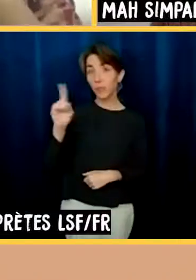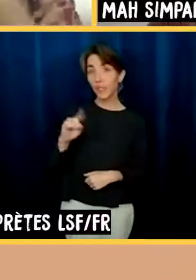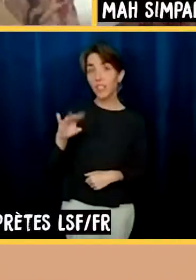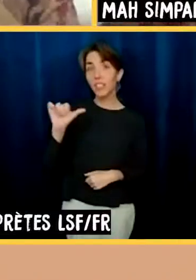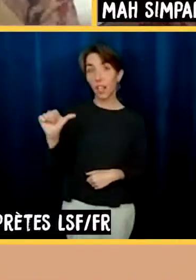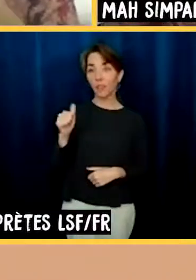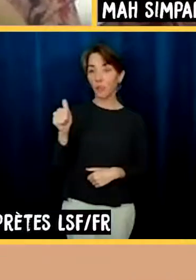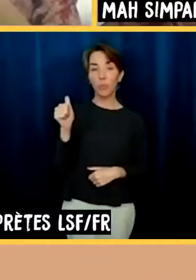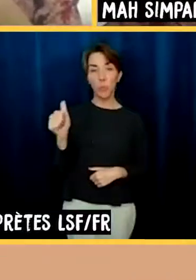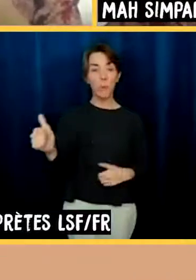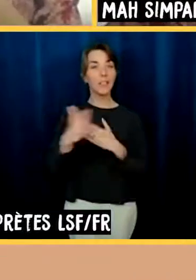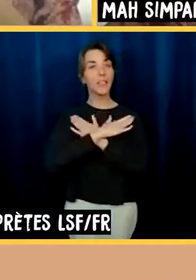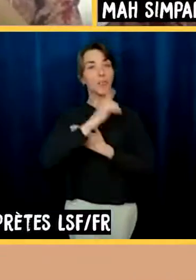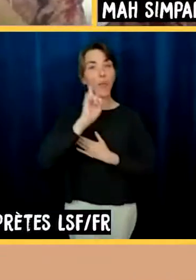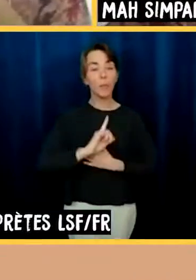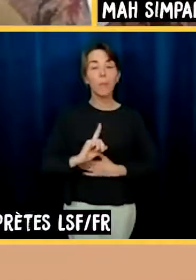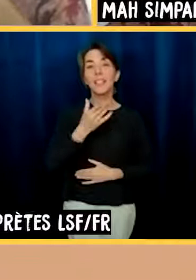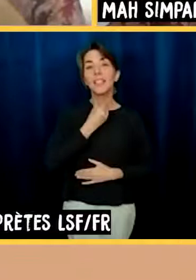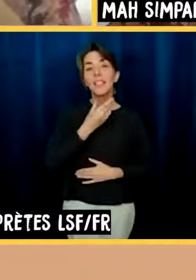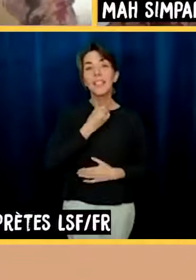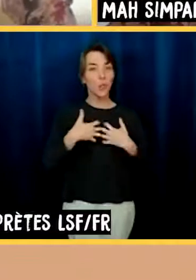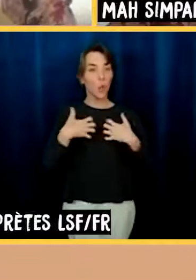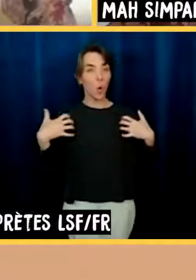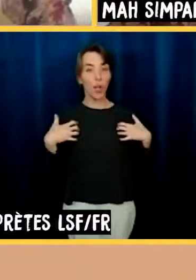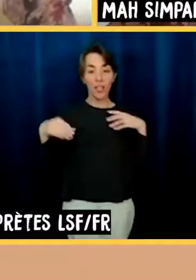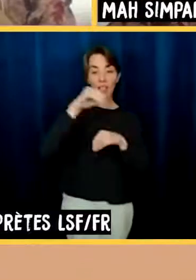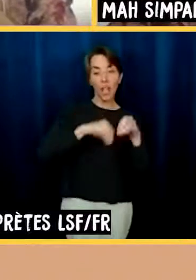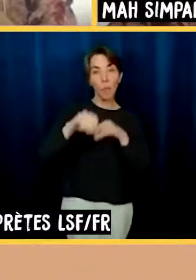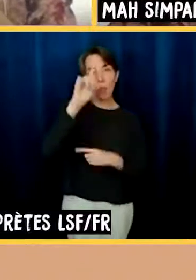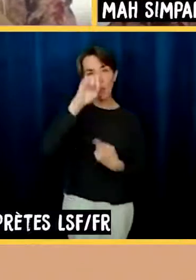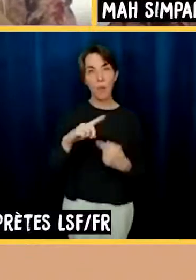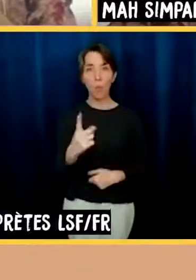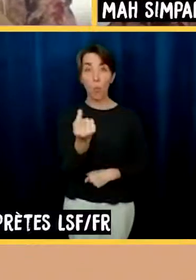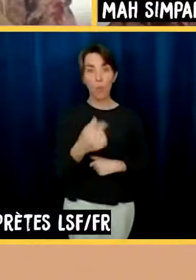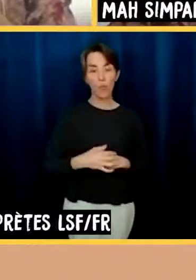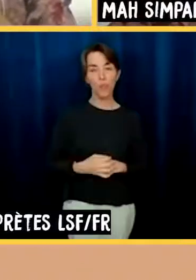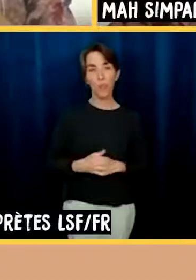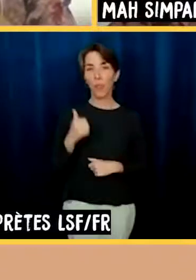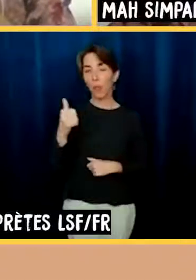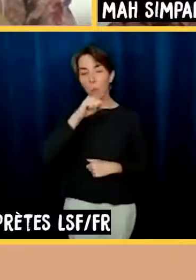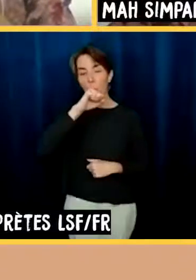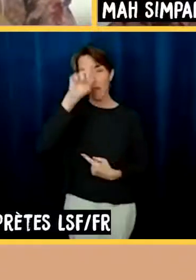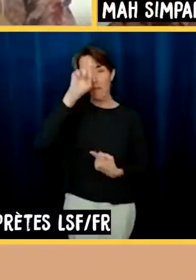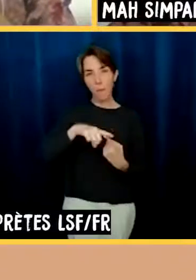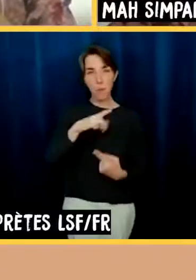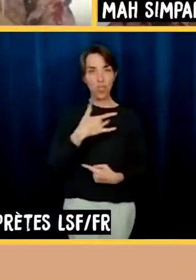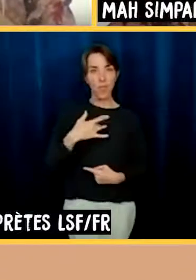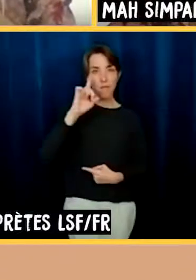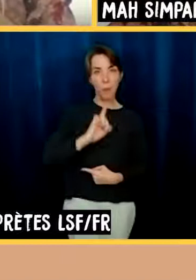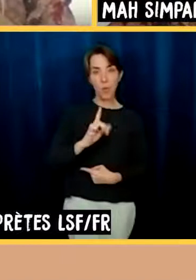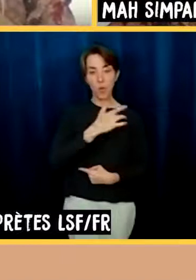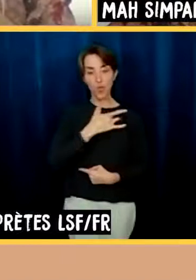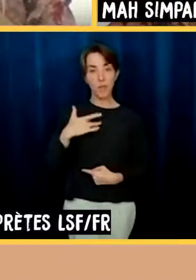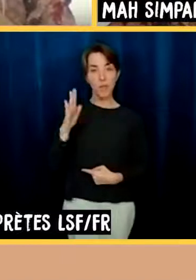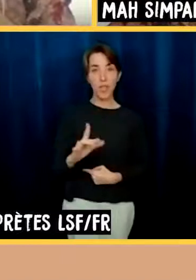sage-femme, sexologue clinicienne et thérapeute de couple. Dina, vous êtes passionnée par la santé féminine et la santé du couple et vous avez